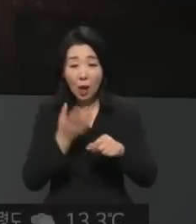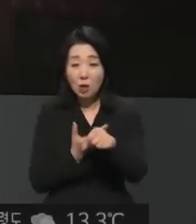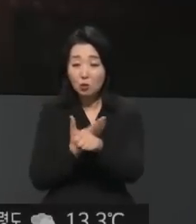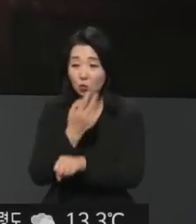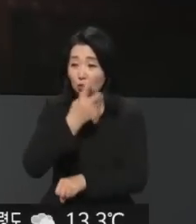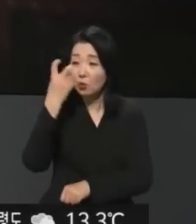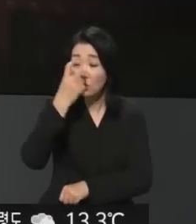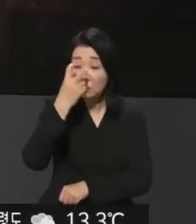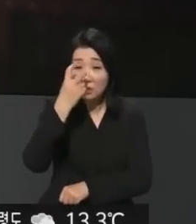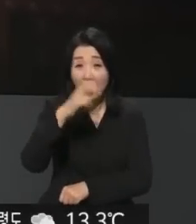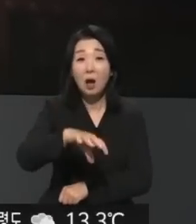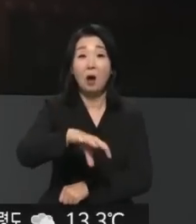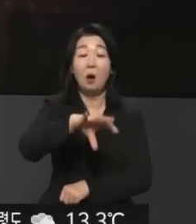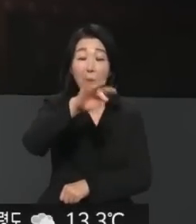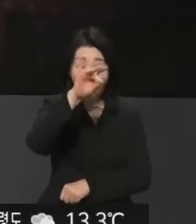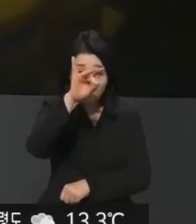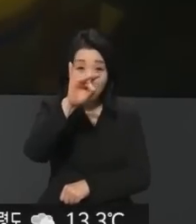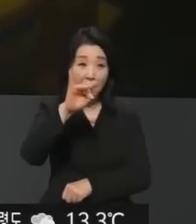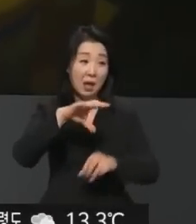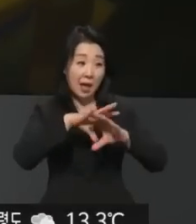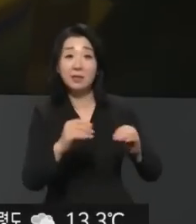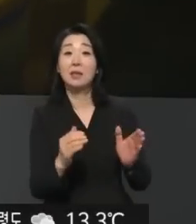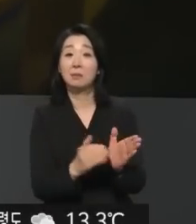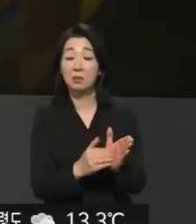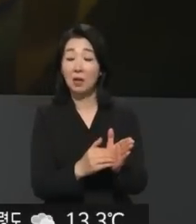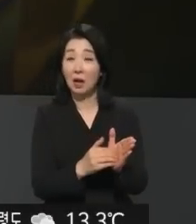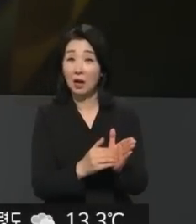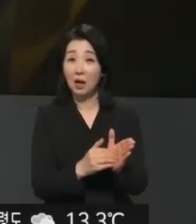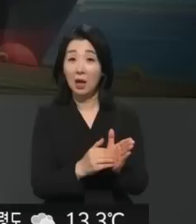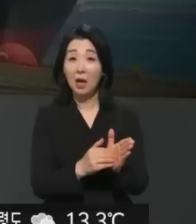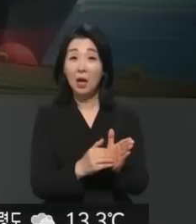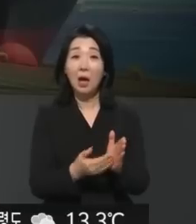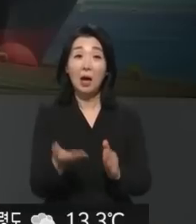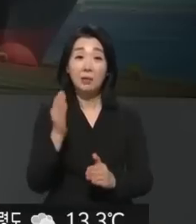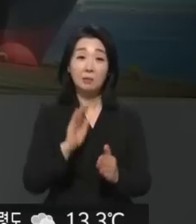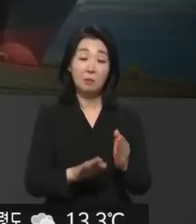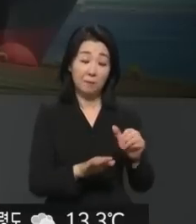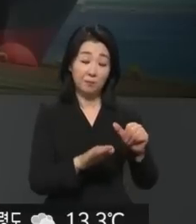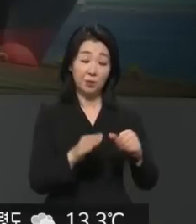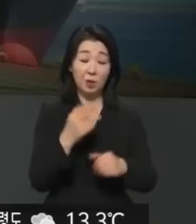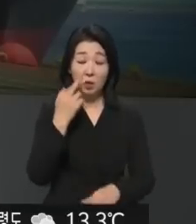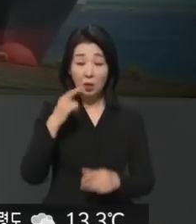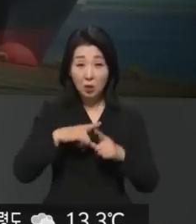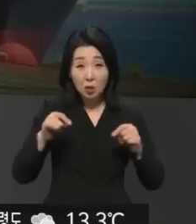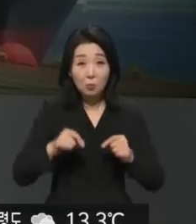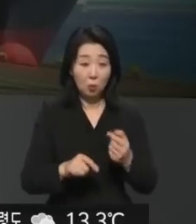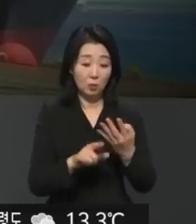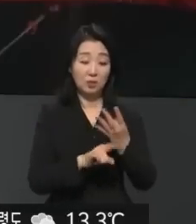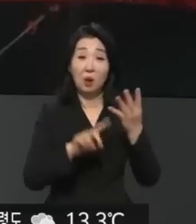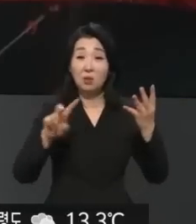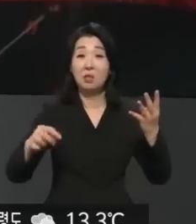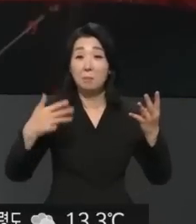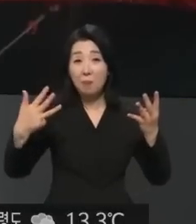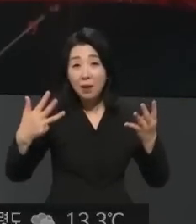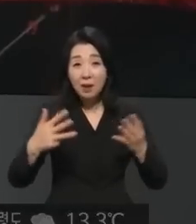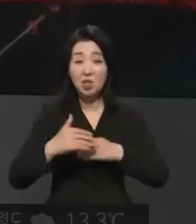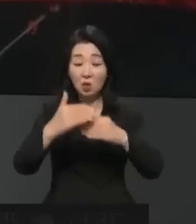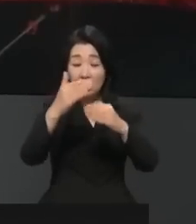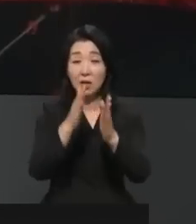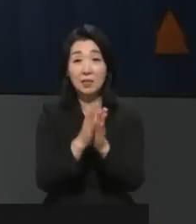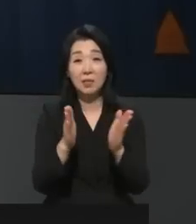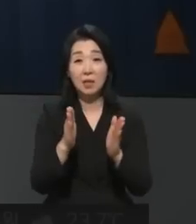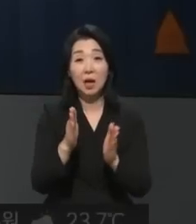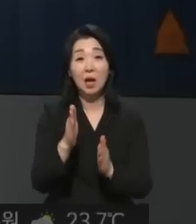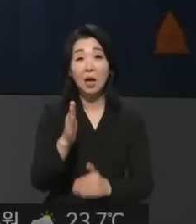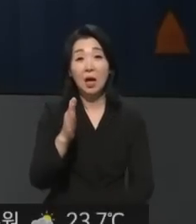수출심사 우대국으로 복귀시켰습니다. 하지만 일본은 28일에서야 절차를 개시해서 결국 우리 고위 당국자가